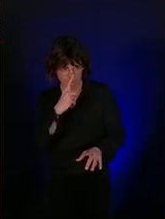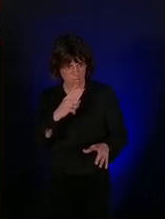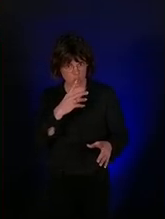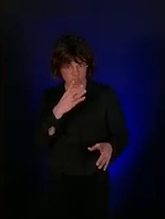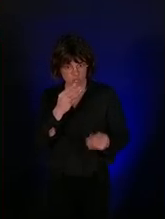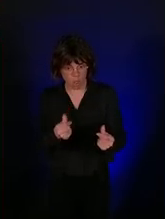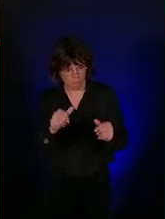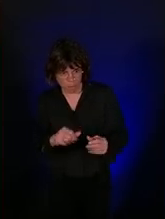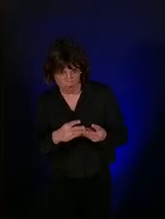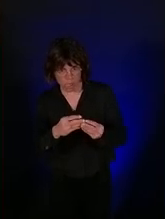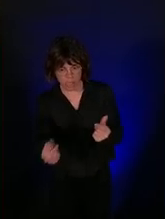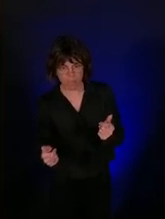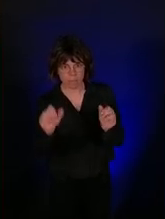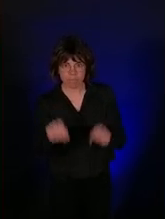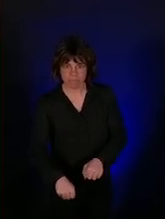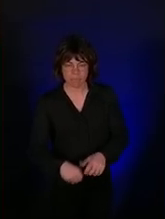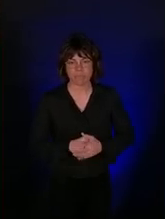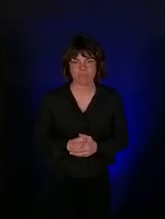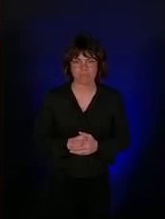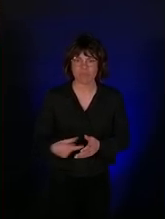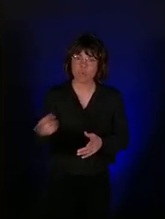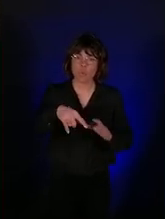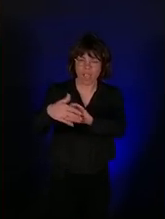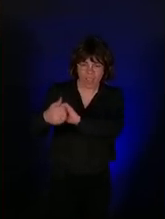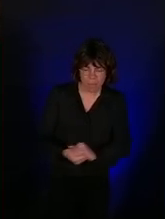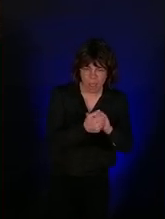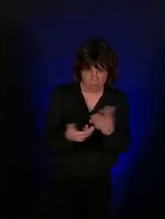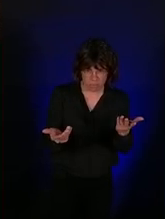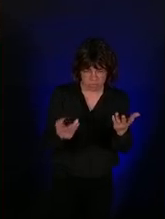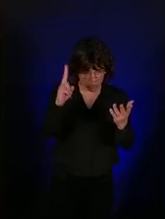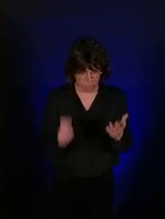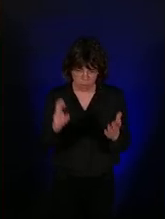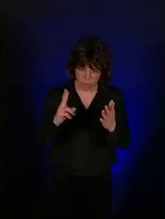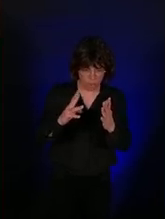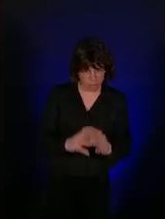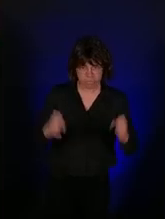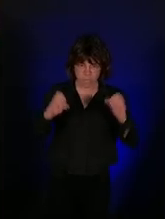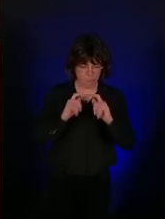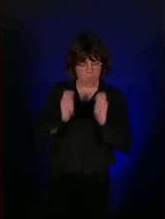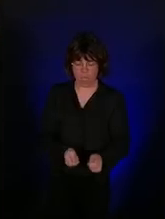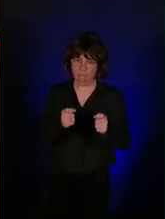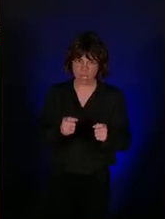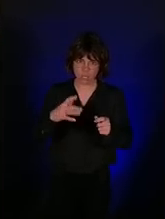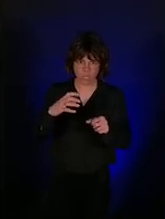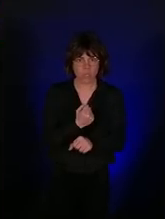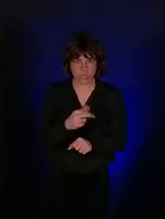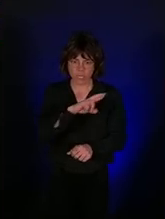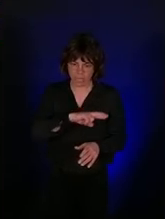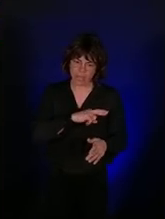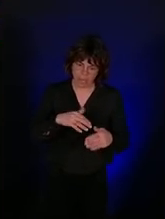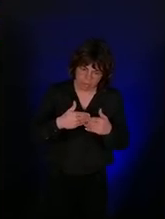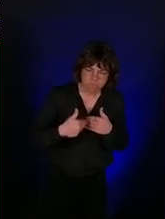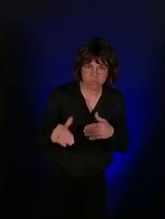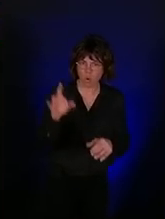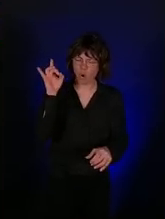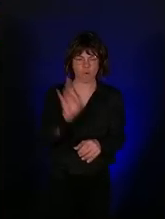tomber. Mes camarades, nous avons débuté ce mandat par une victoire sur la retraite à points. Nous le terminerons sur le rejet